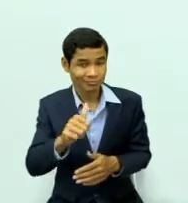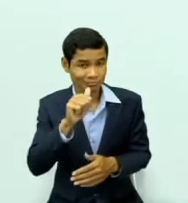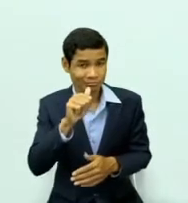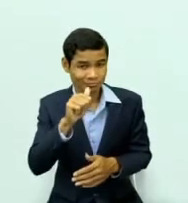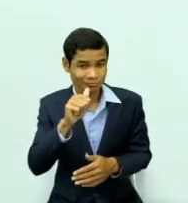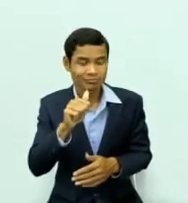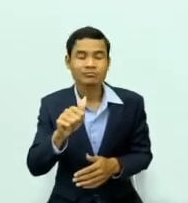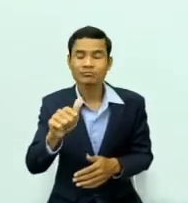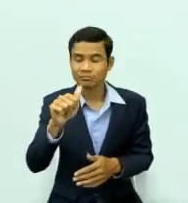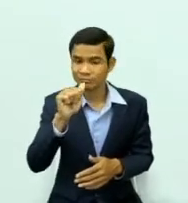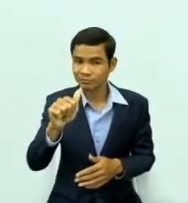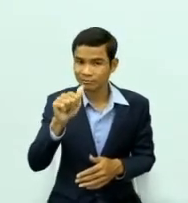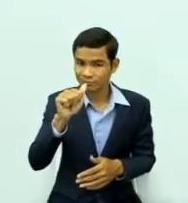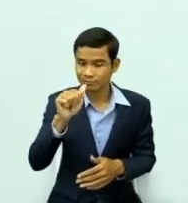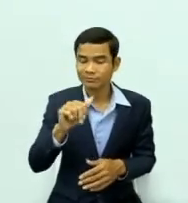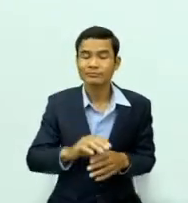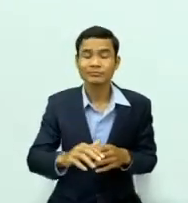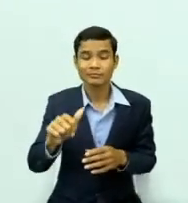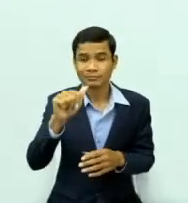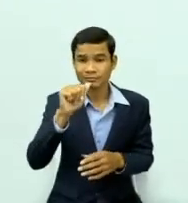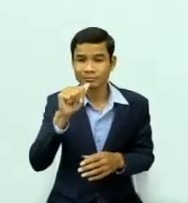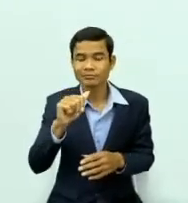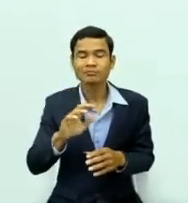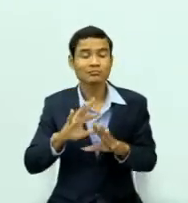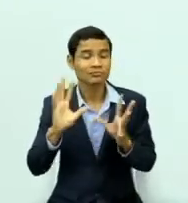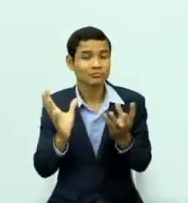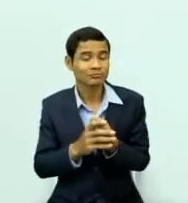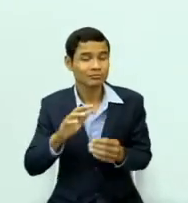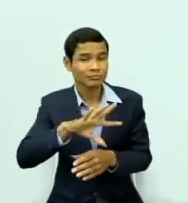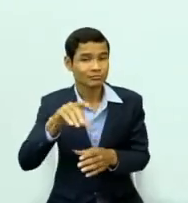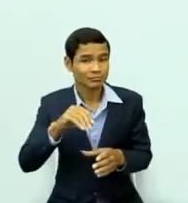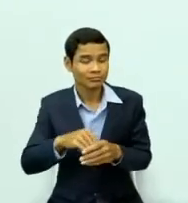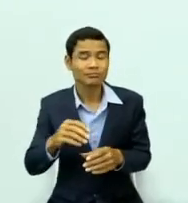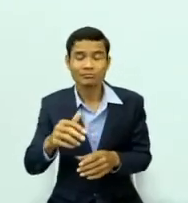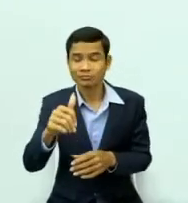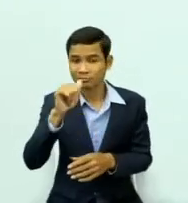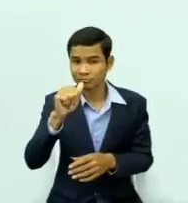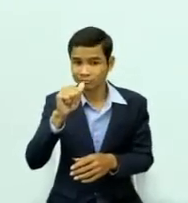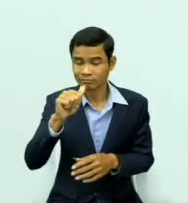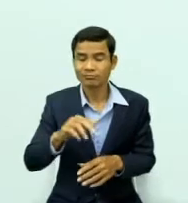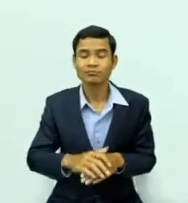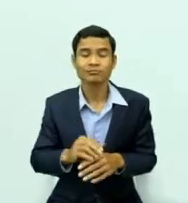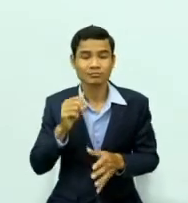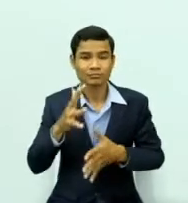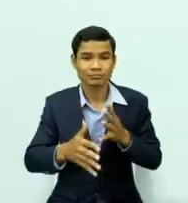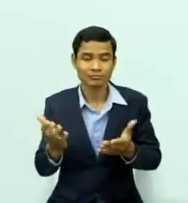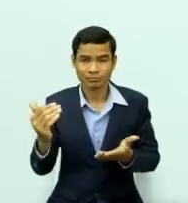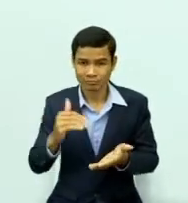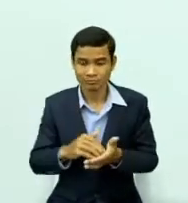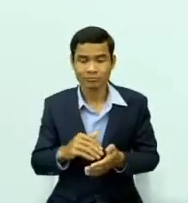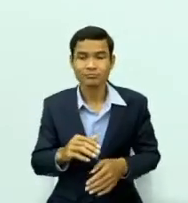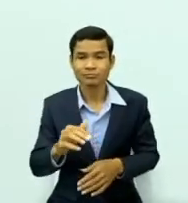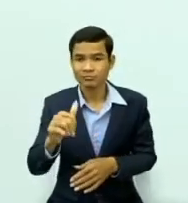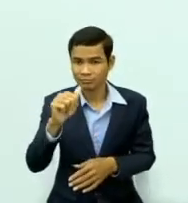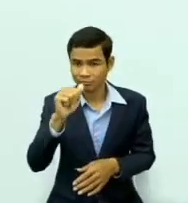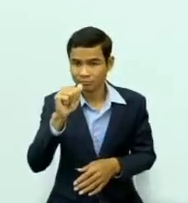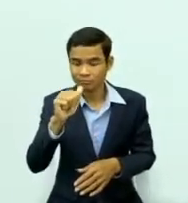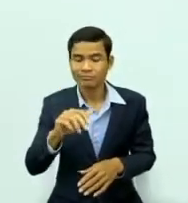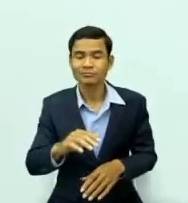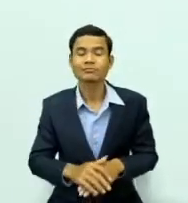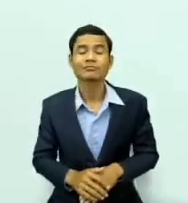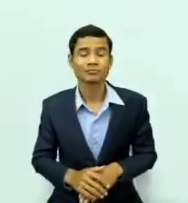Chà cứ bị nhằm. Tỏ chính tha nhằm tình ọc này. Nhằm. Chà chẳng tha mà đòn tiết